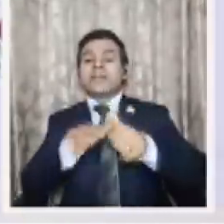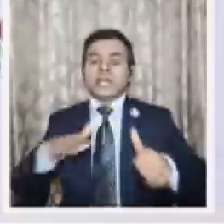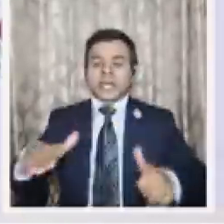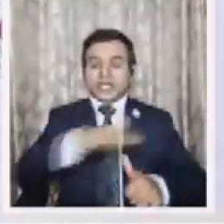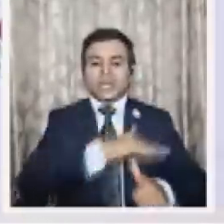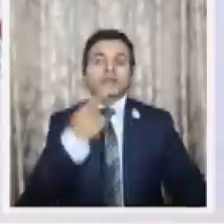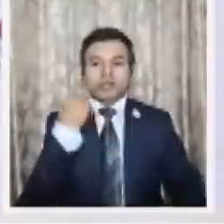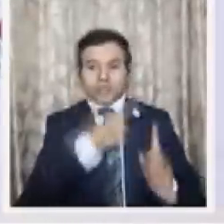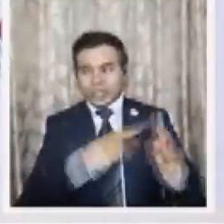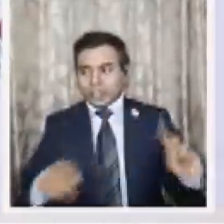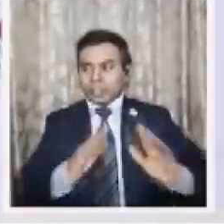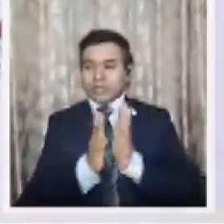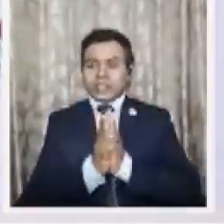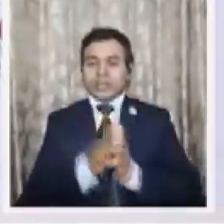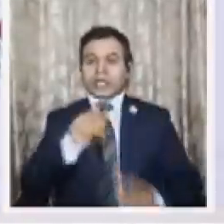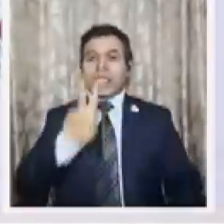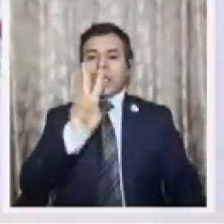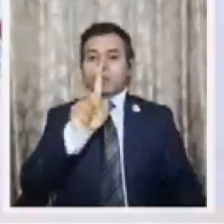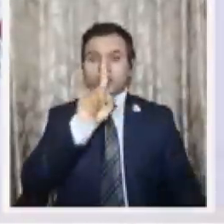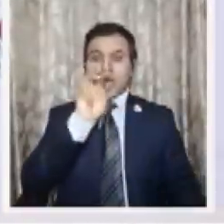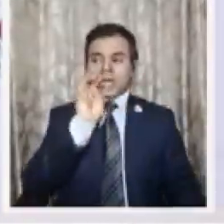21,033 জন এবং এ পর্যন্ত